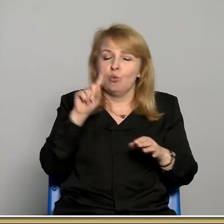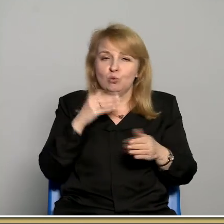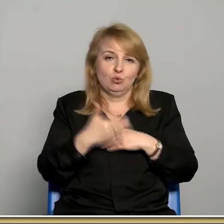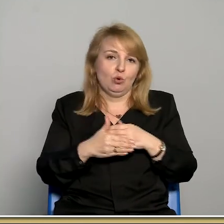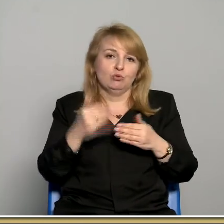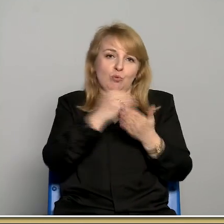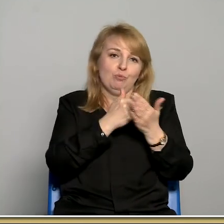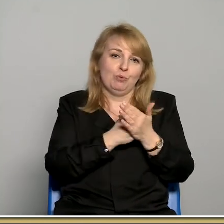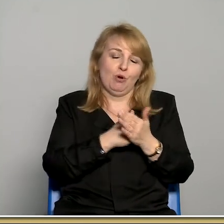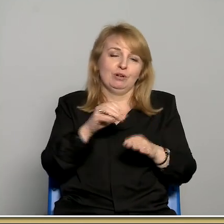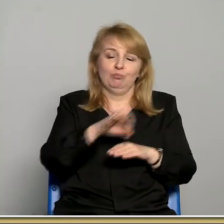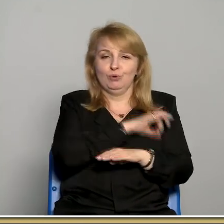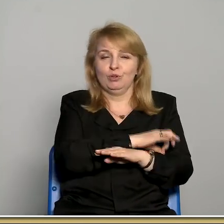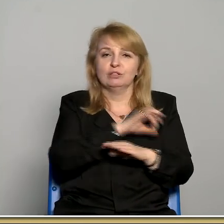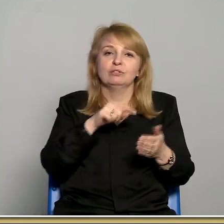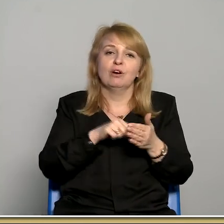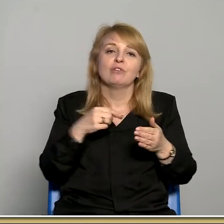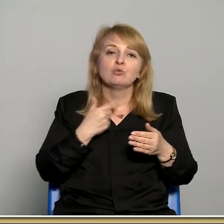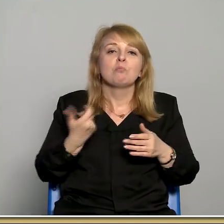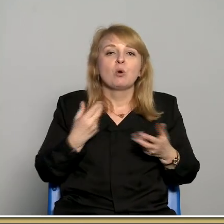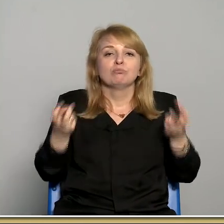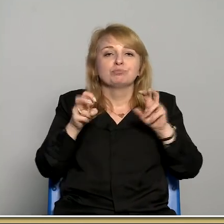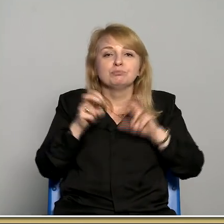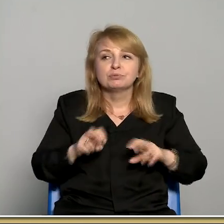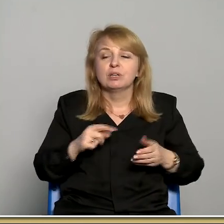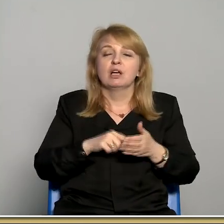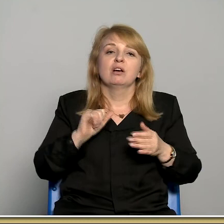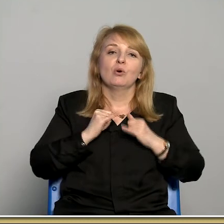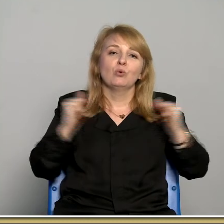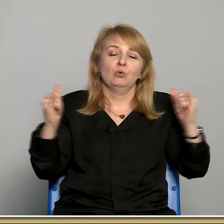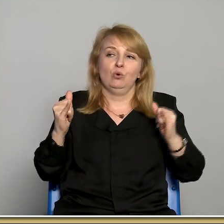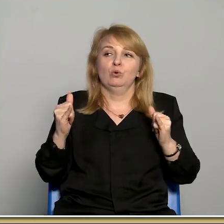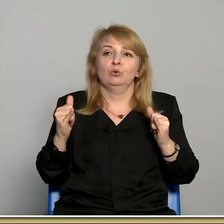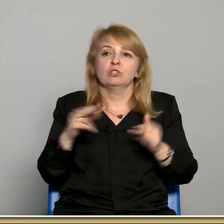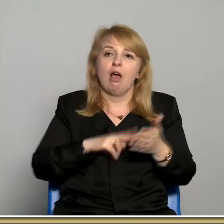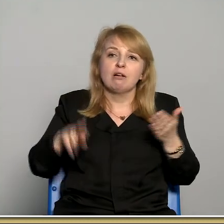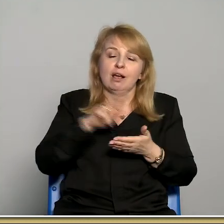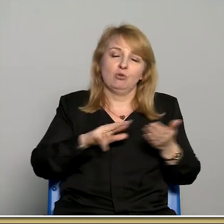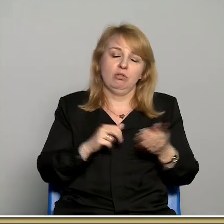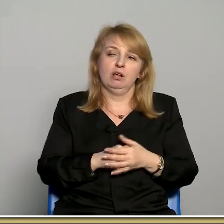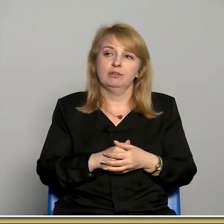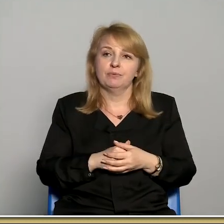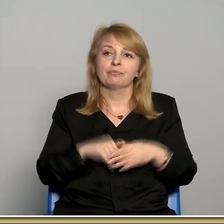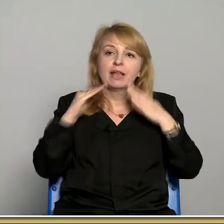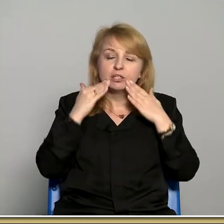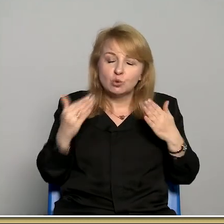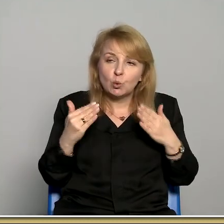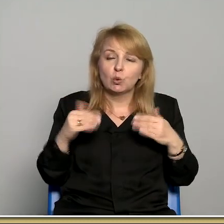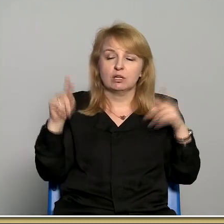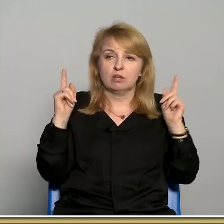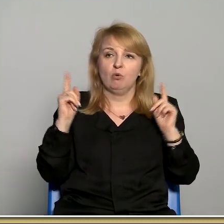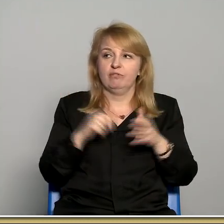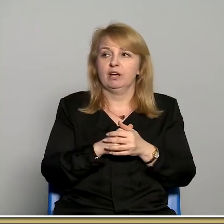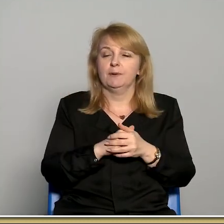programów operacyjnych, czy to z poziomu krajowego, czy to z poziomu regionalnego. Dziękuję Państwu za